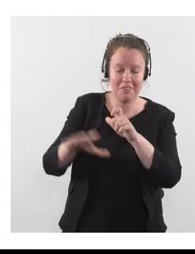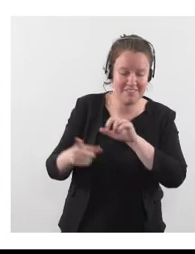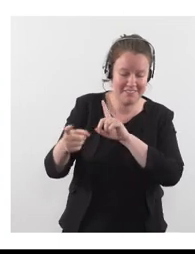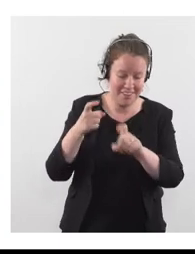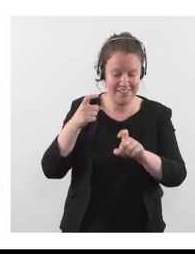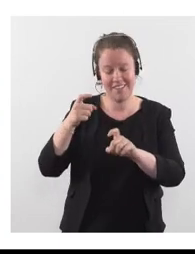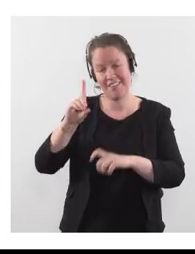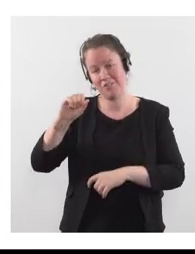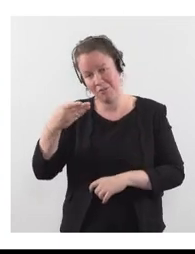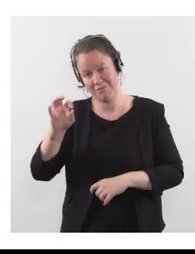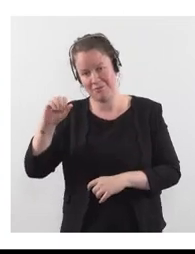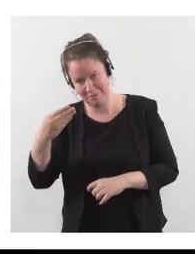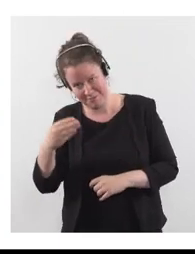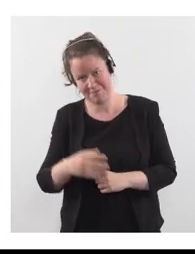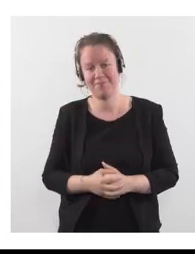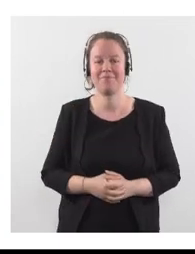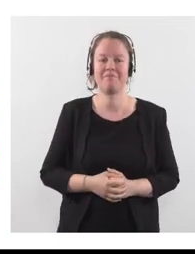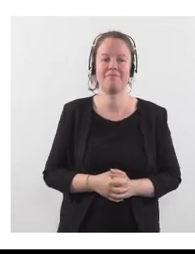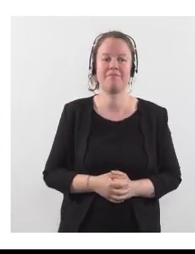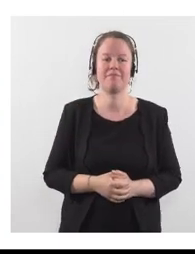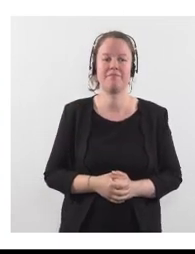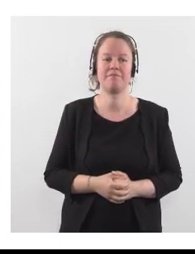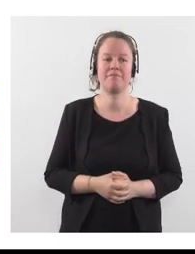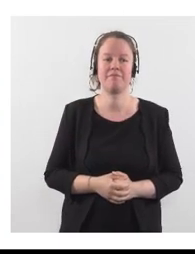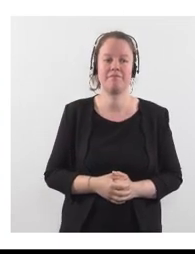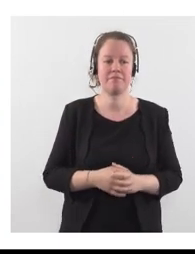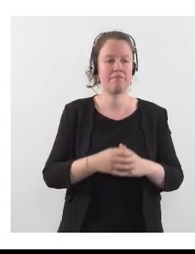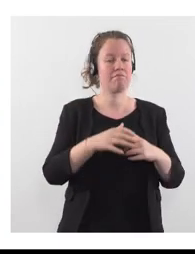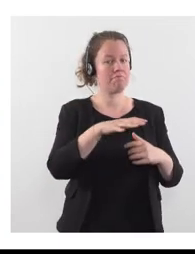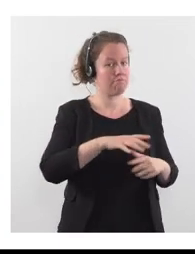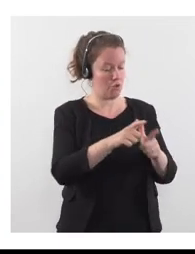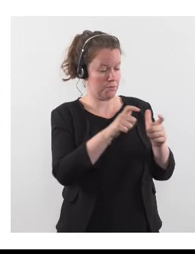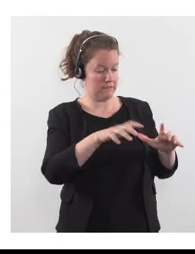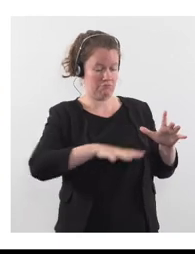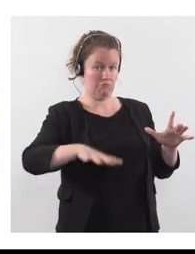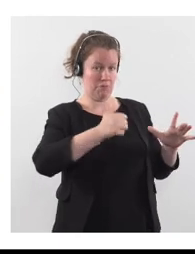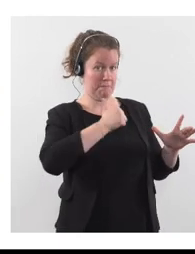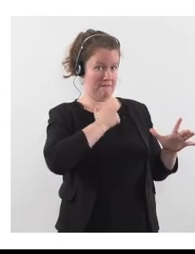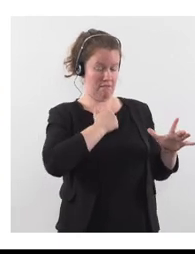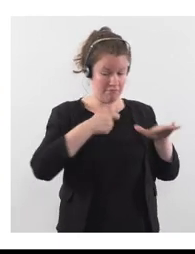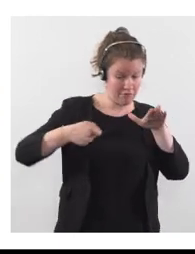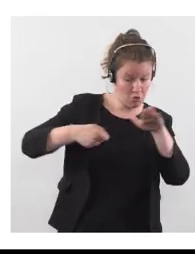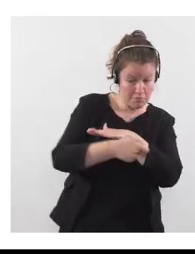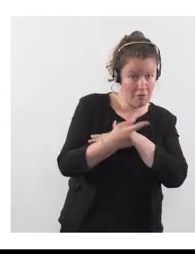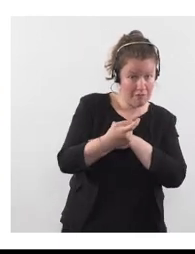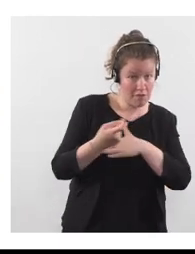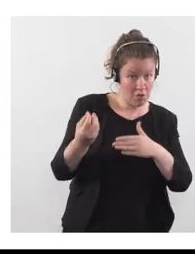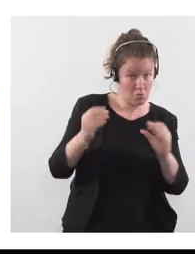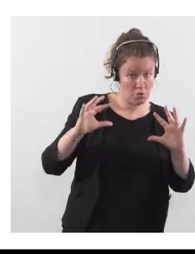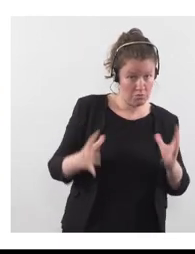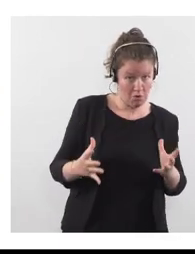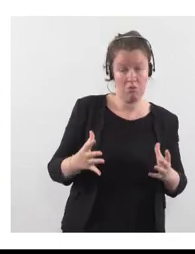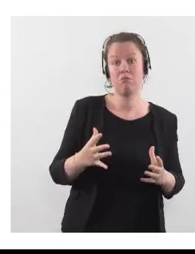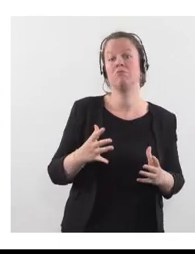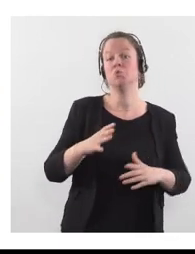privé dans le financement des actions discriminantes. Et aujourd'hui, on n'en a pas entendu parler. Or, la responsabilité